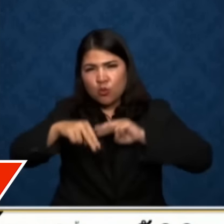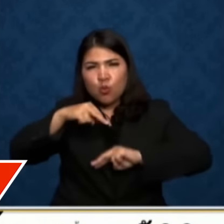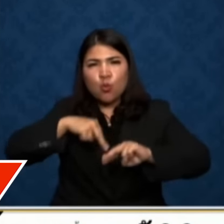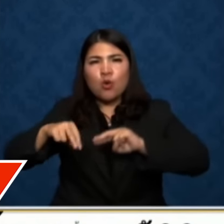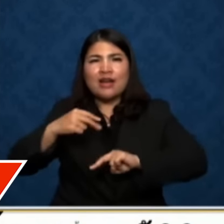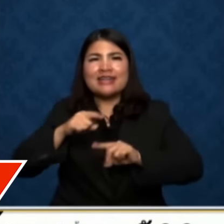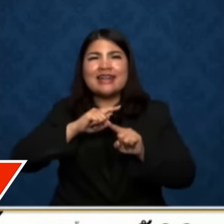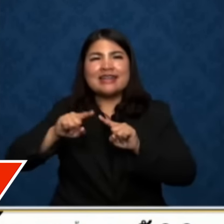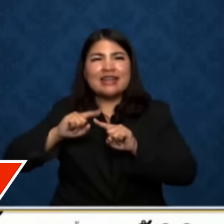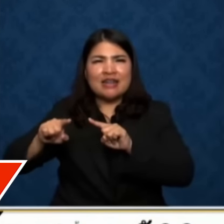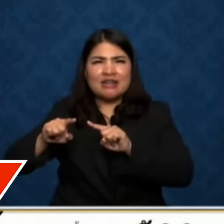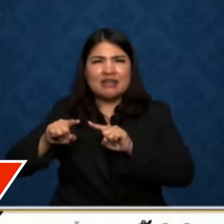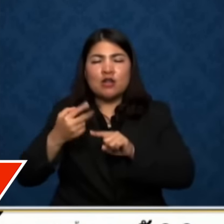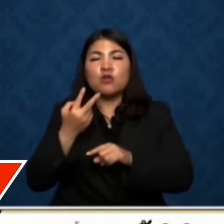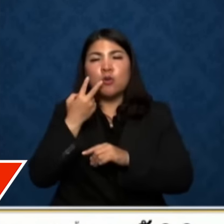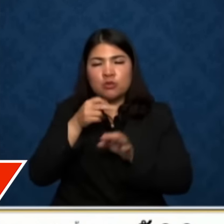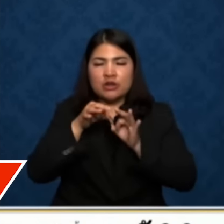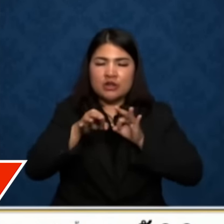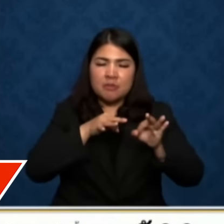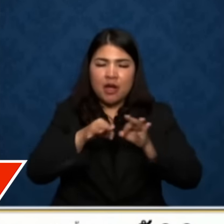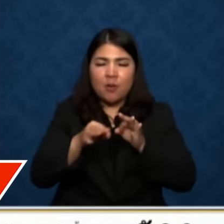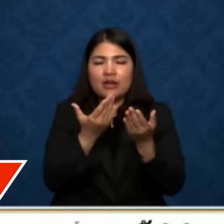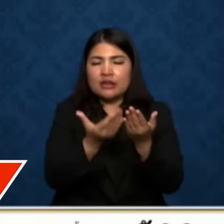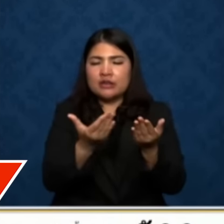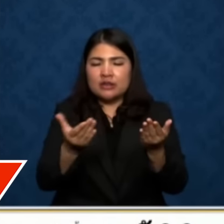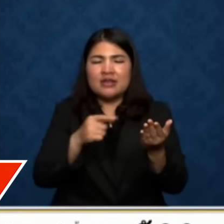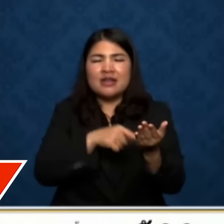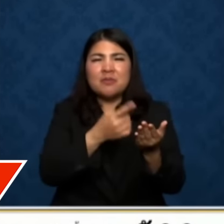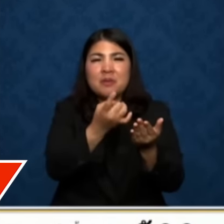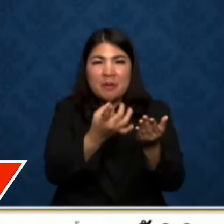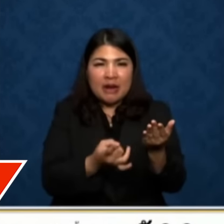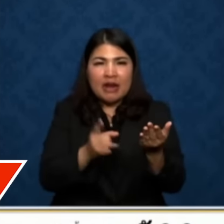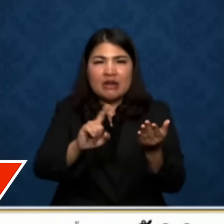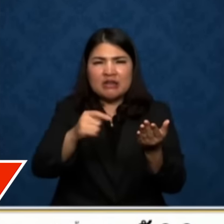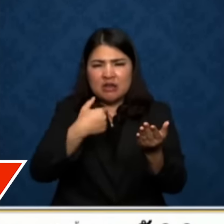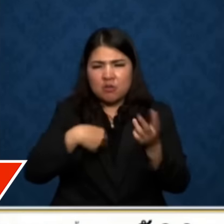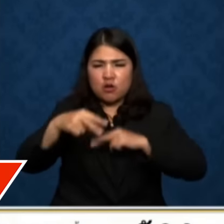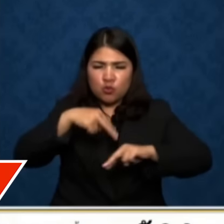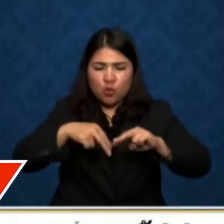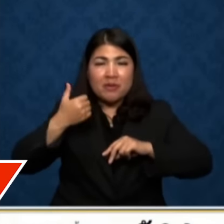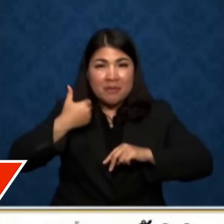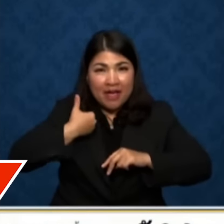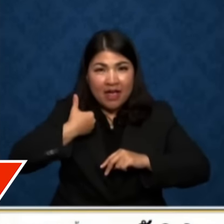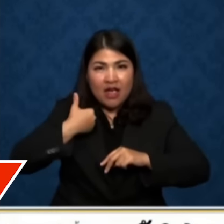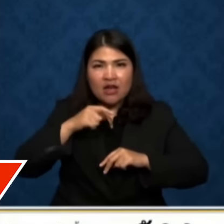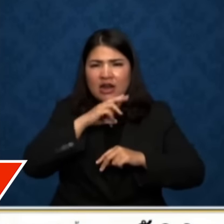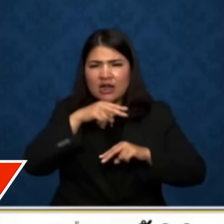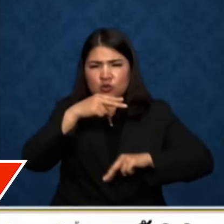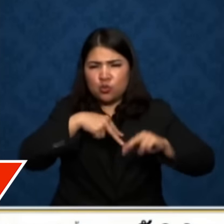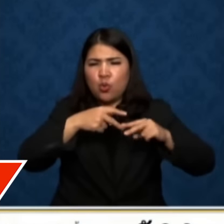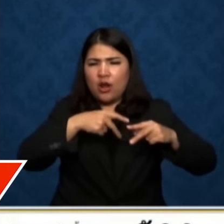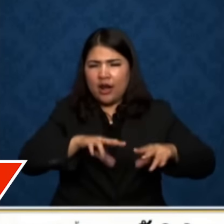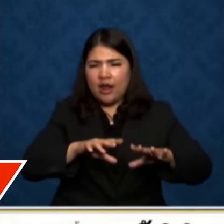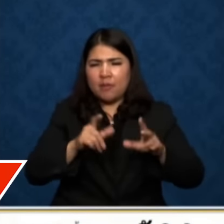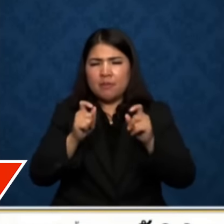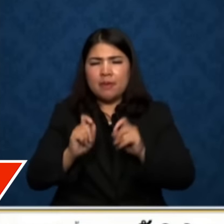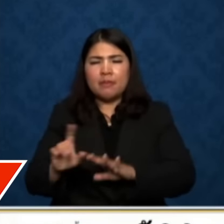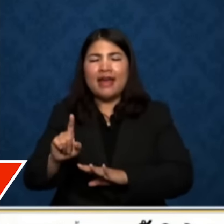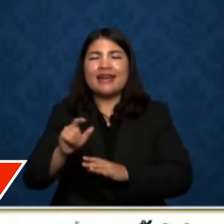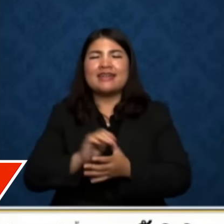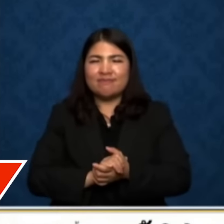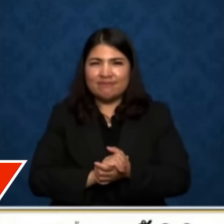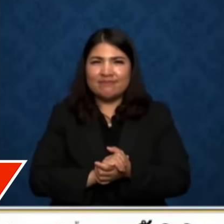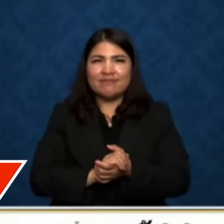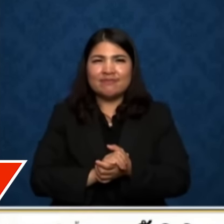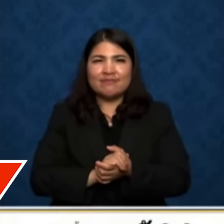จะชี้ต่อไปว่าเอกสารเหล่านั้นเนี่ยมันควรจะเป็นอย่างไรแล้วท่านรัฐมนตรีได้ตรวจไหมตรวจแล้วเป็นยังไงกับข้อเท็จจริงนะครับ